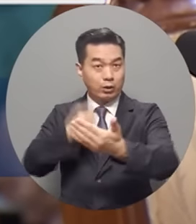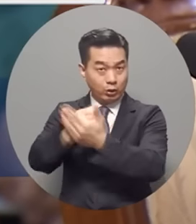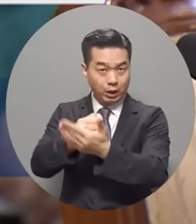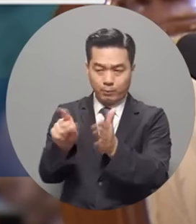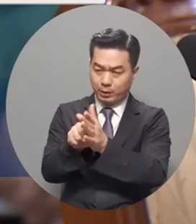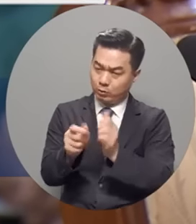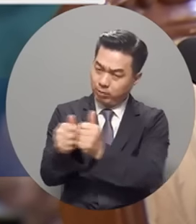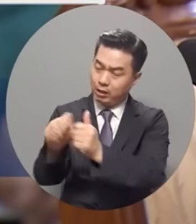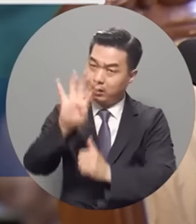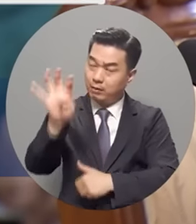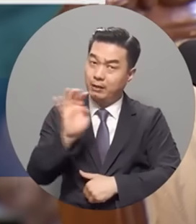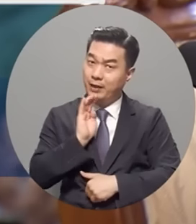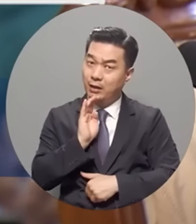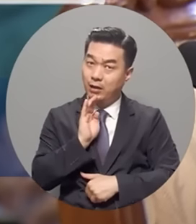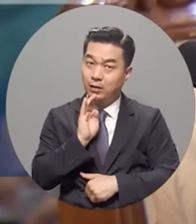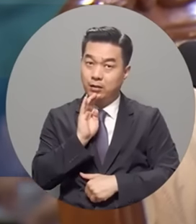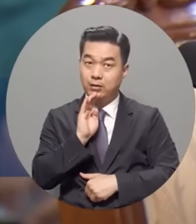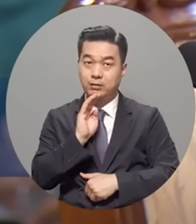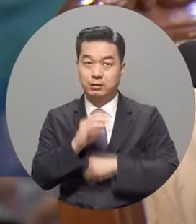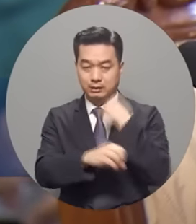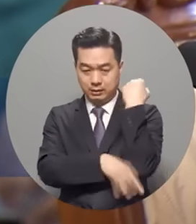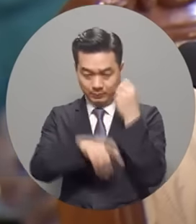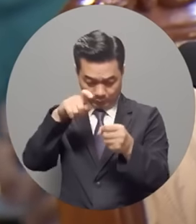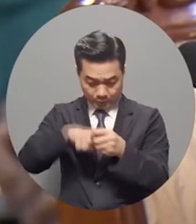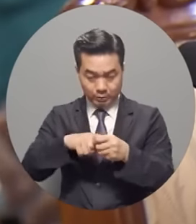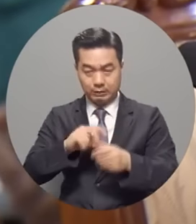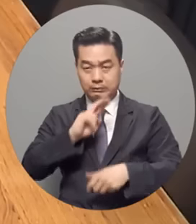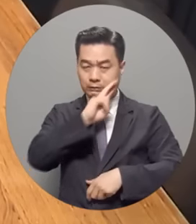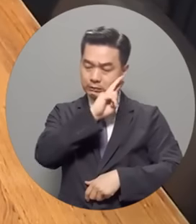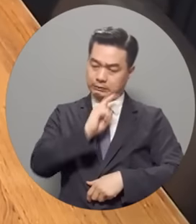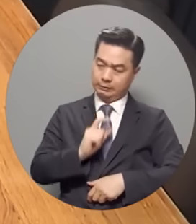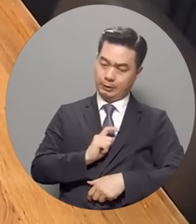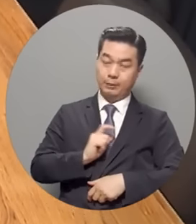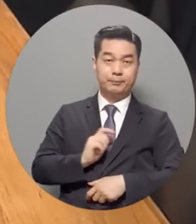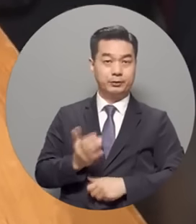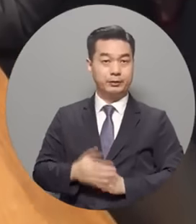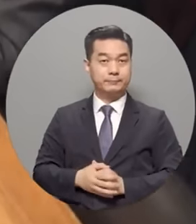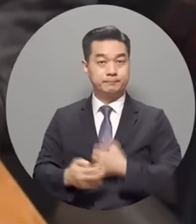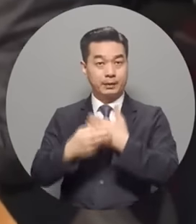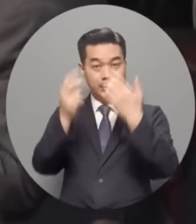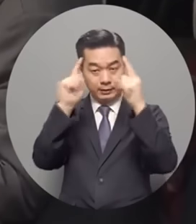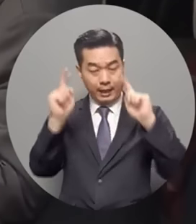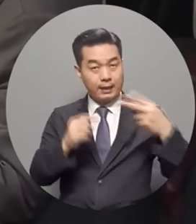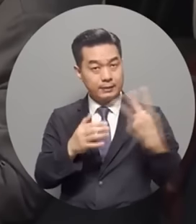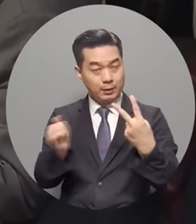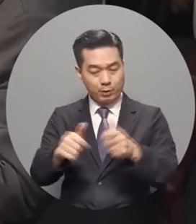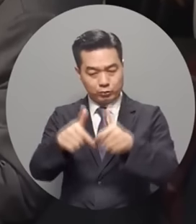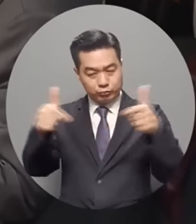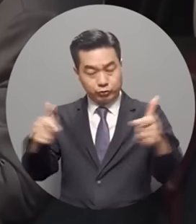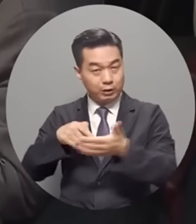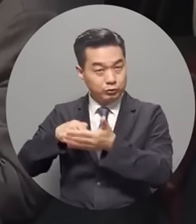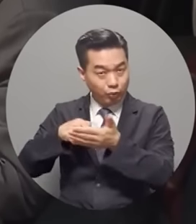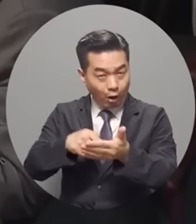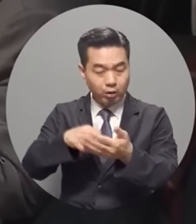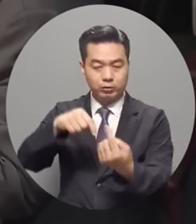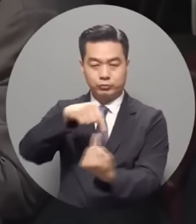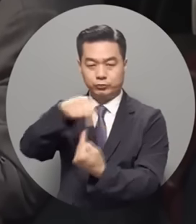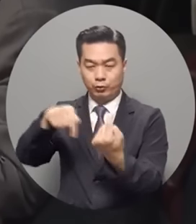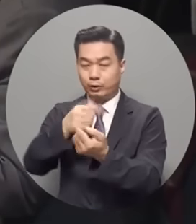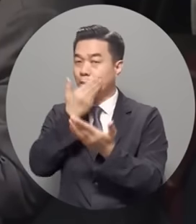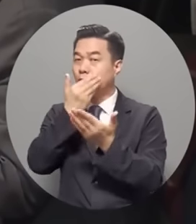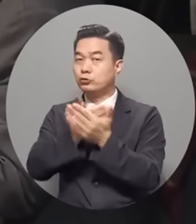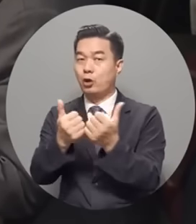되는 건지 근본적인 진짜 의문이 들 수밖에 없어 정부가 의대 2,000명 증원 정책을 추진하며 운영했던 주요